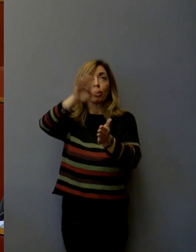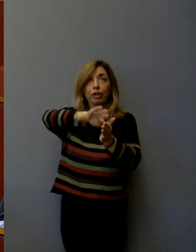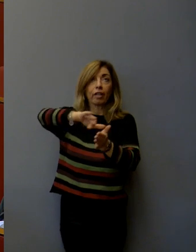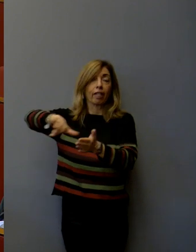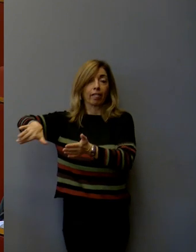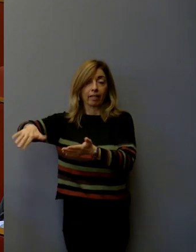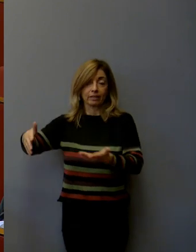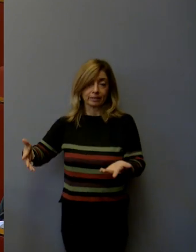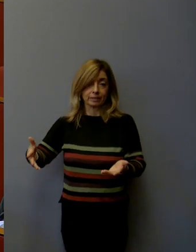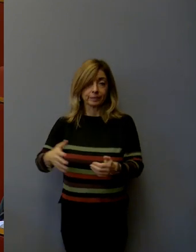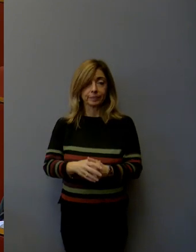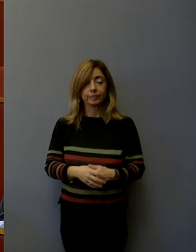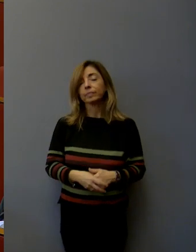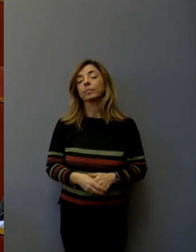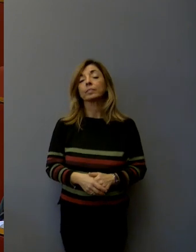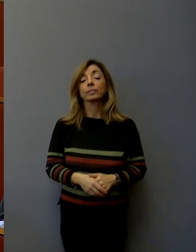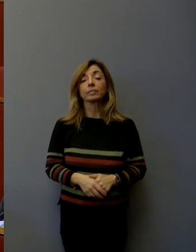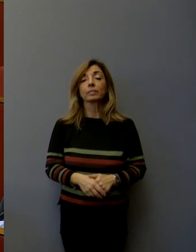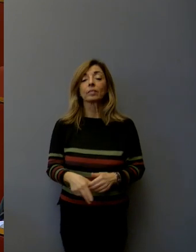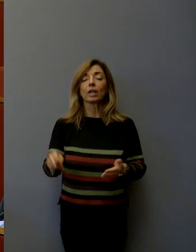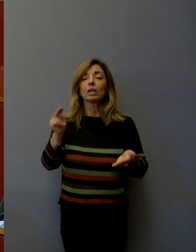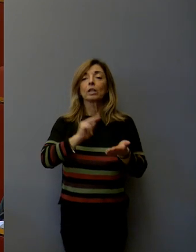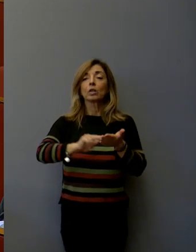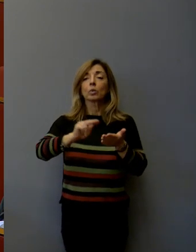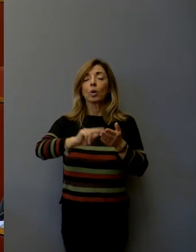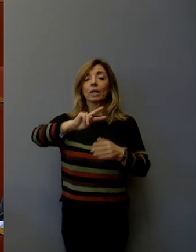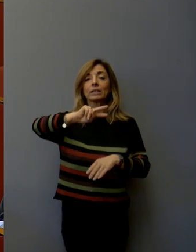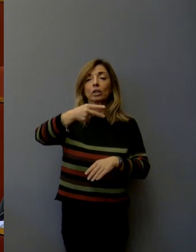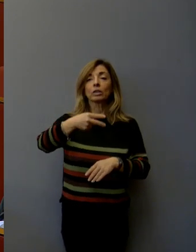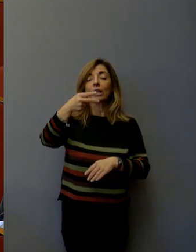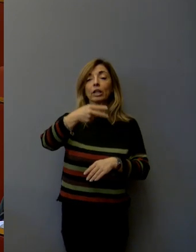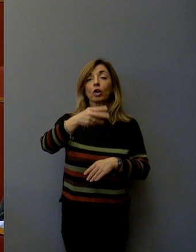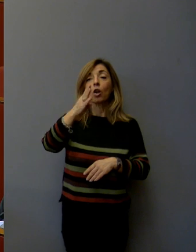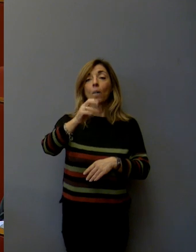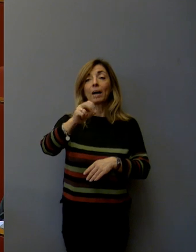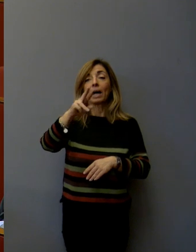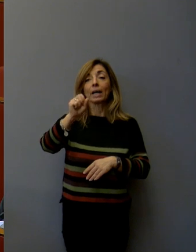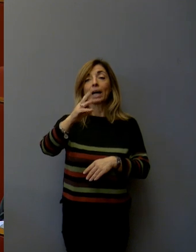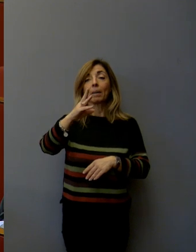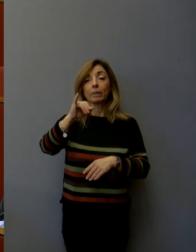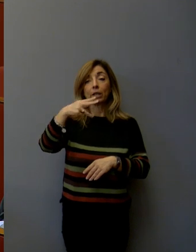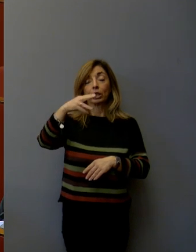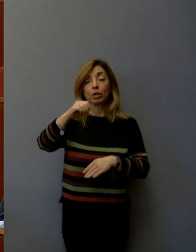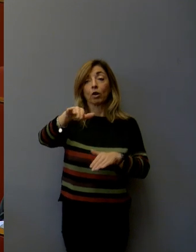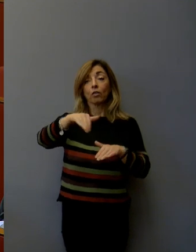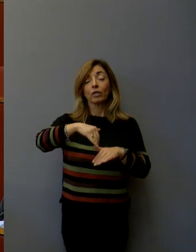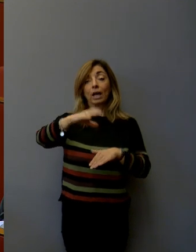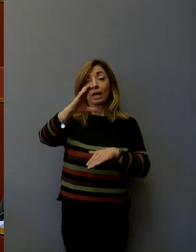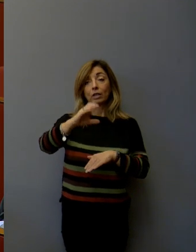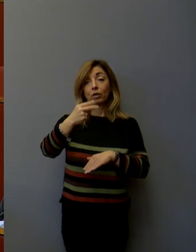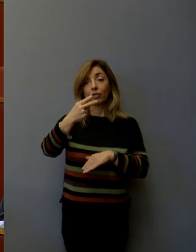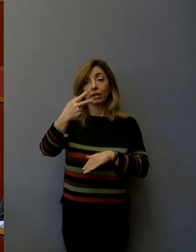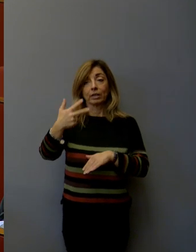Allora scuola secondaria Nicolò Barabino via Cantore 23 stessa storia